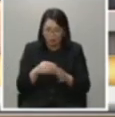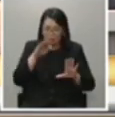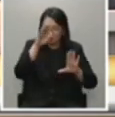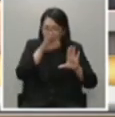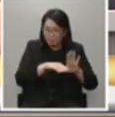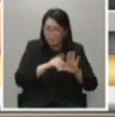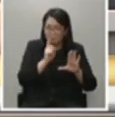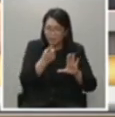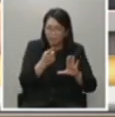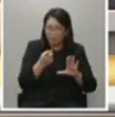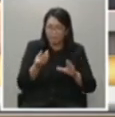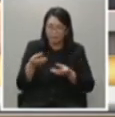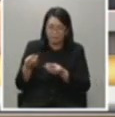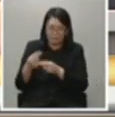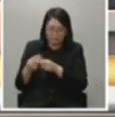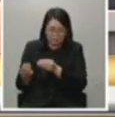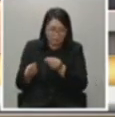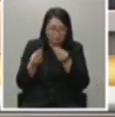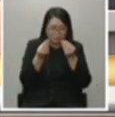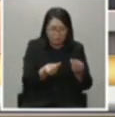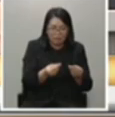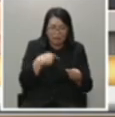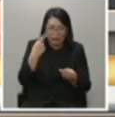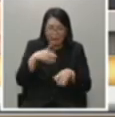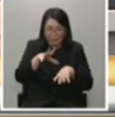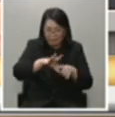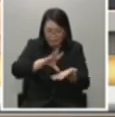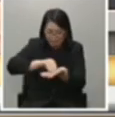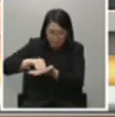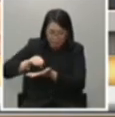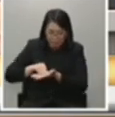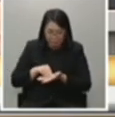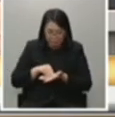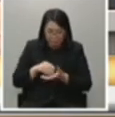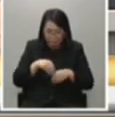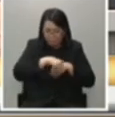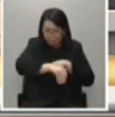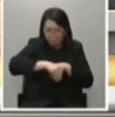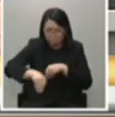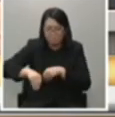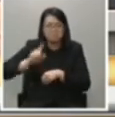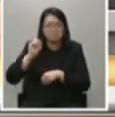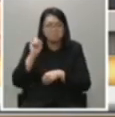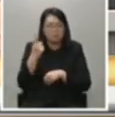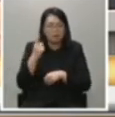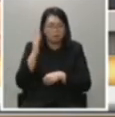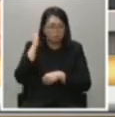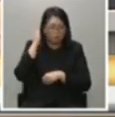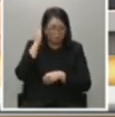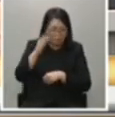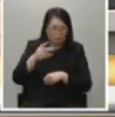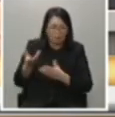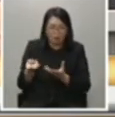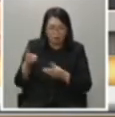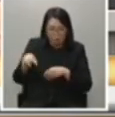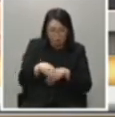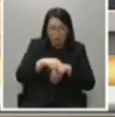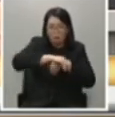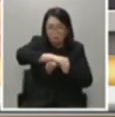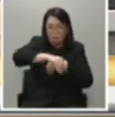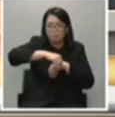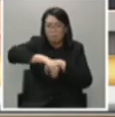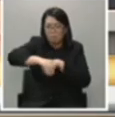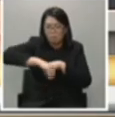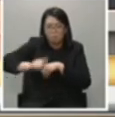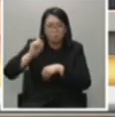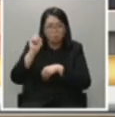ความว่าพี่น้องประชาชนที่เก็บพันธุ์พืชไว้เพาะปลูกจะไม่สามารถใช้เพาะปลูกได้ในฤดูกาลต่อไปค่ะต้องไปซื้อจากคน